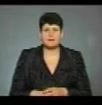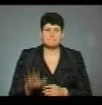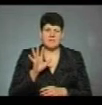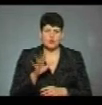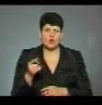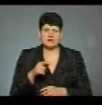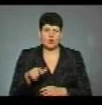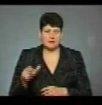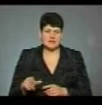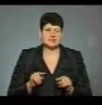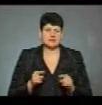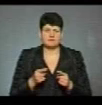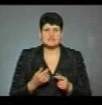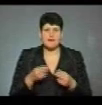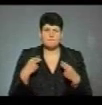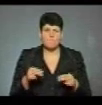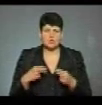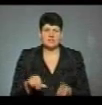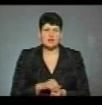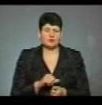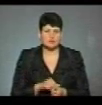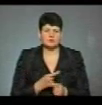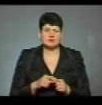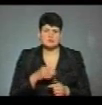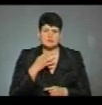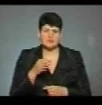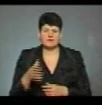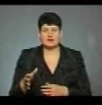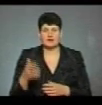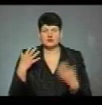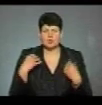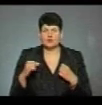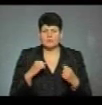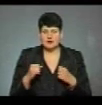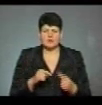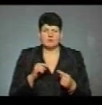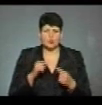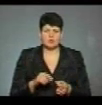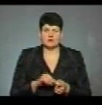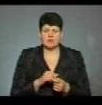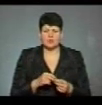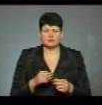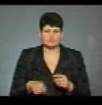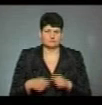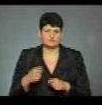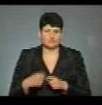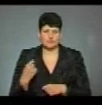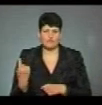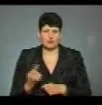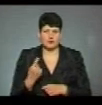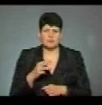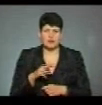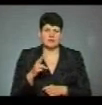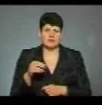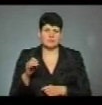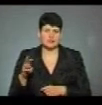П'ятьох тернополян затримали за продаж наркотиків. Про це повідомив начальник управління протидії наркозлочинності поліції області Михайло